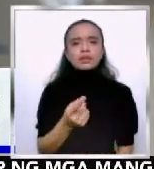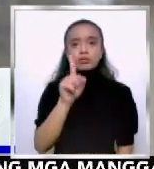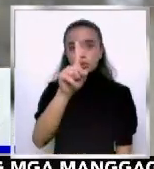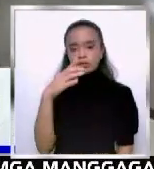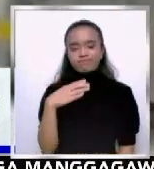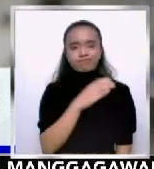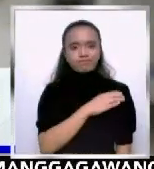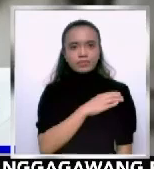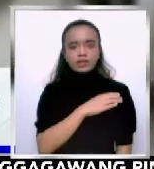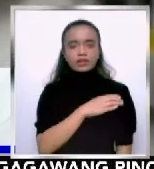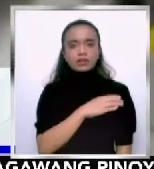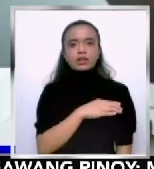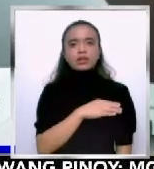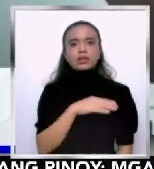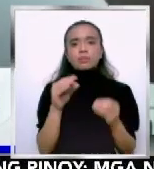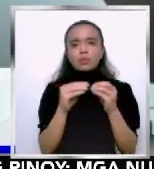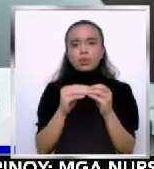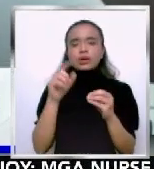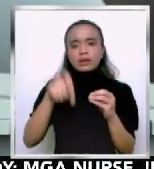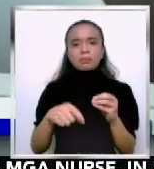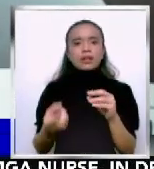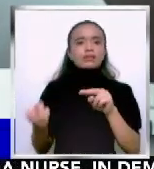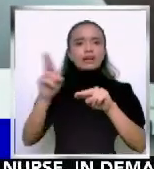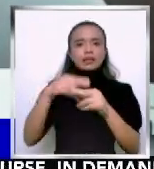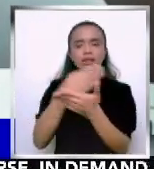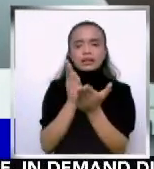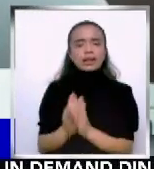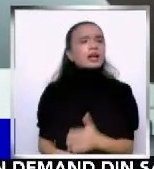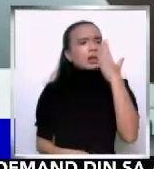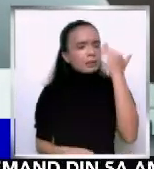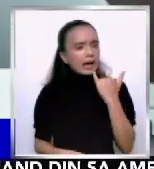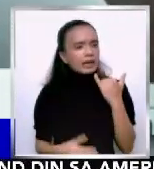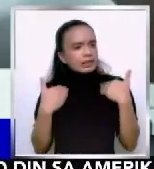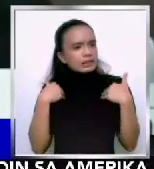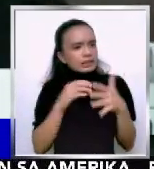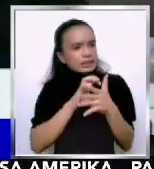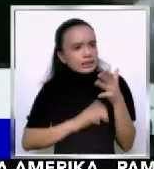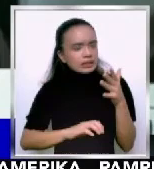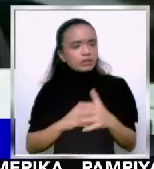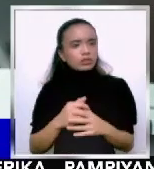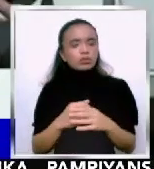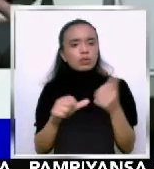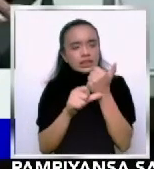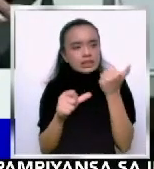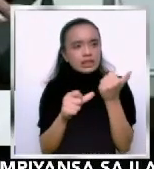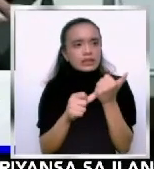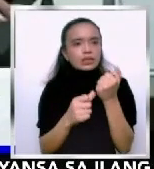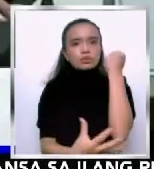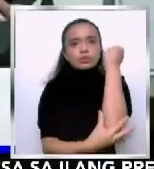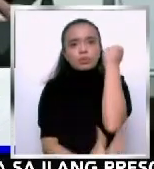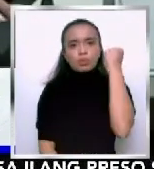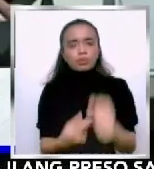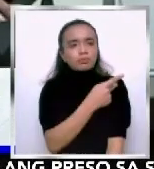malaki pa ang dapat na pondo. Bakit merong kaltas dun sa assistance to indigent patients? Sino po